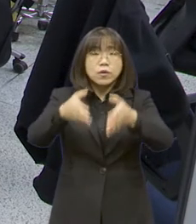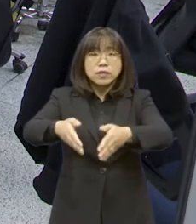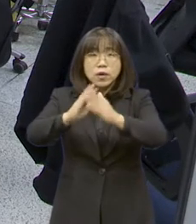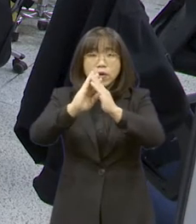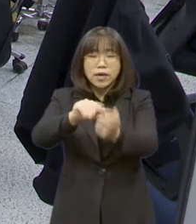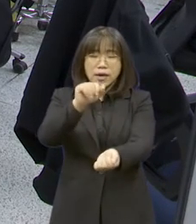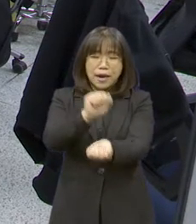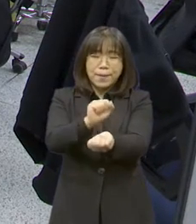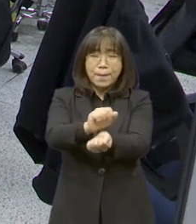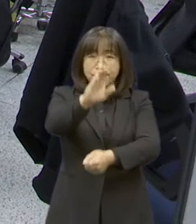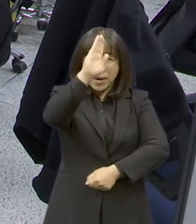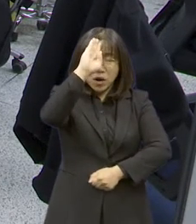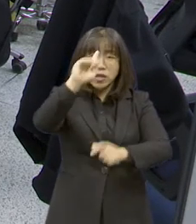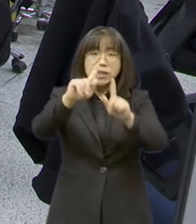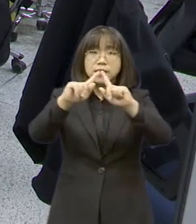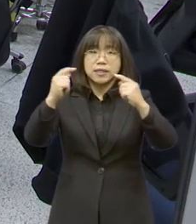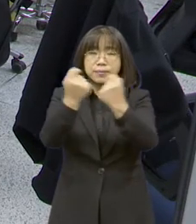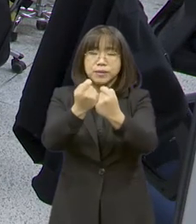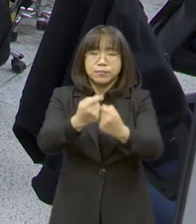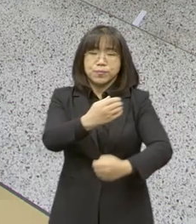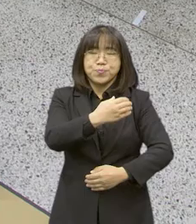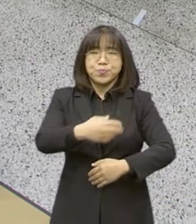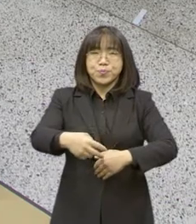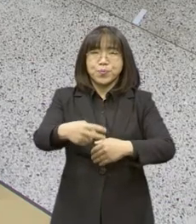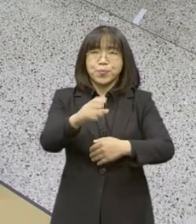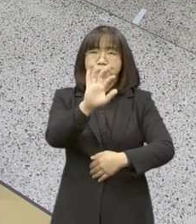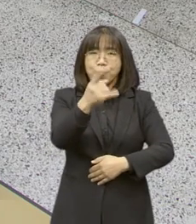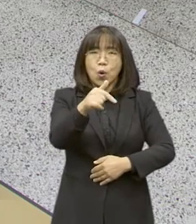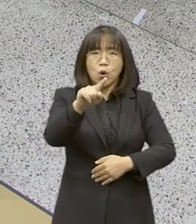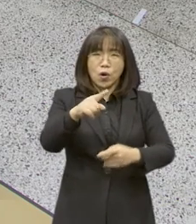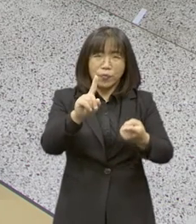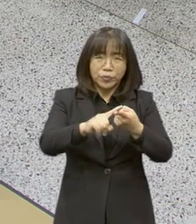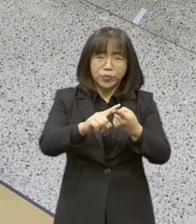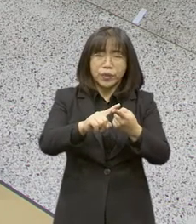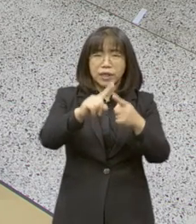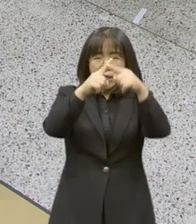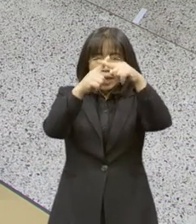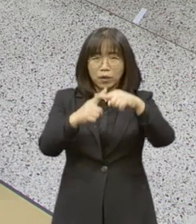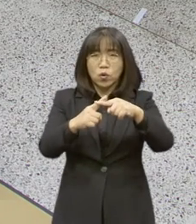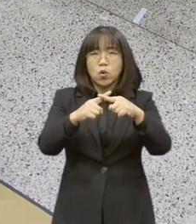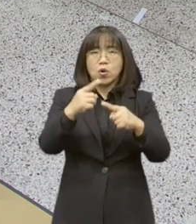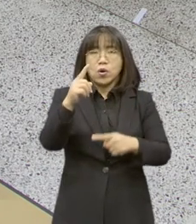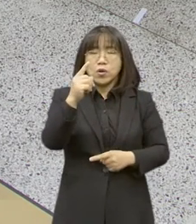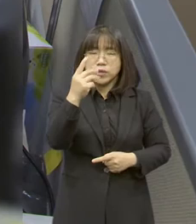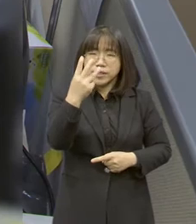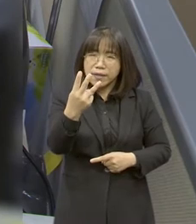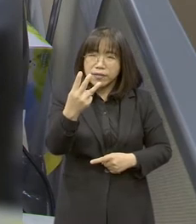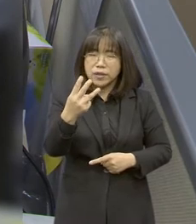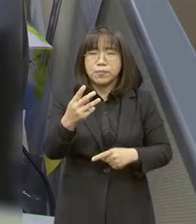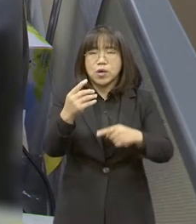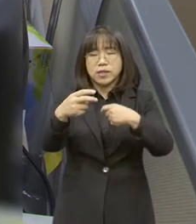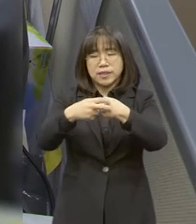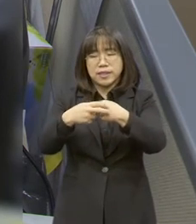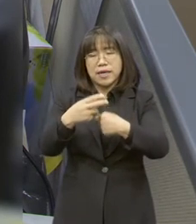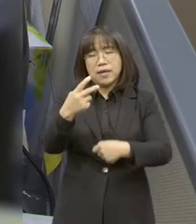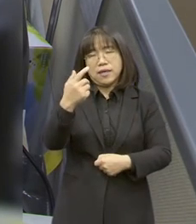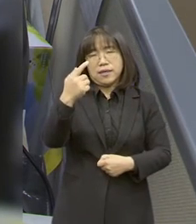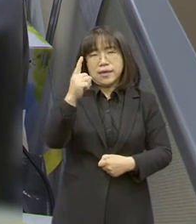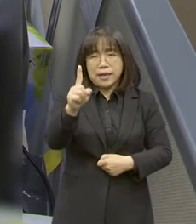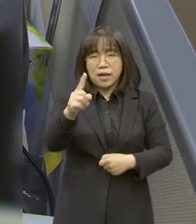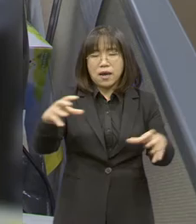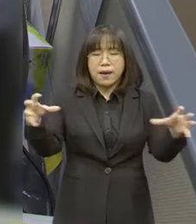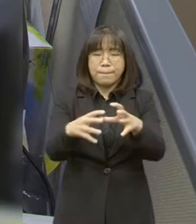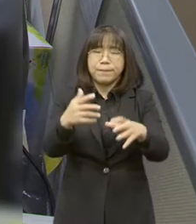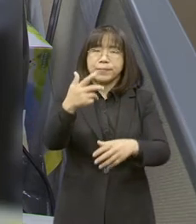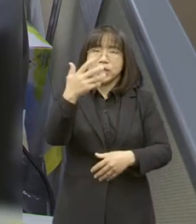신설된 감염병 대응 팀은 보건직 4명 간호직 3명 의사 1명 등 모두 8명의 전문 인력으로